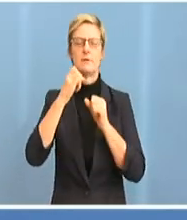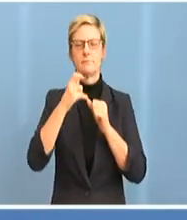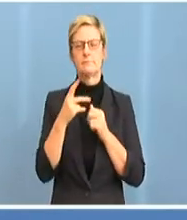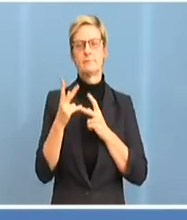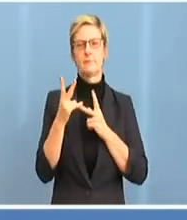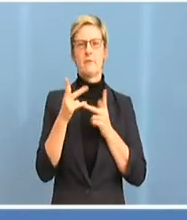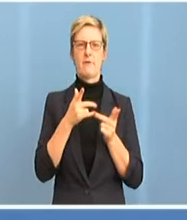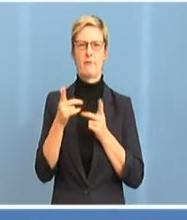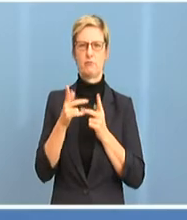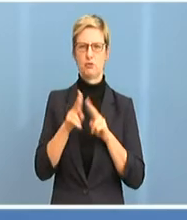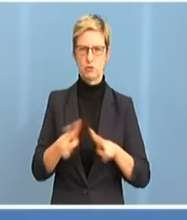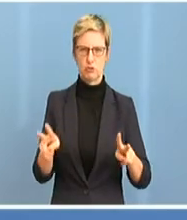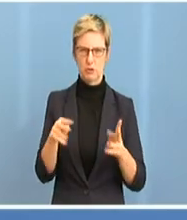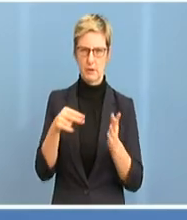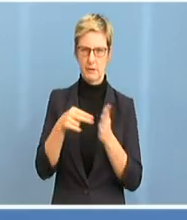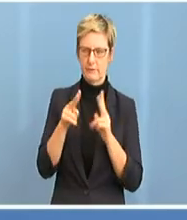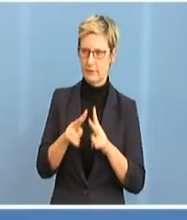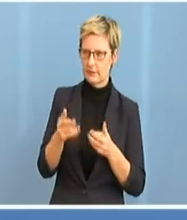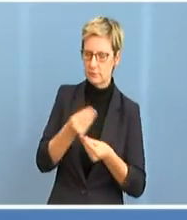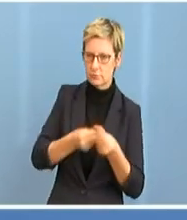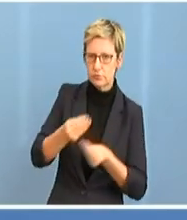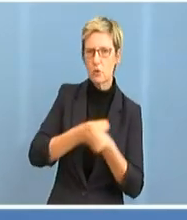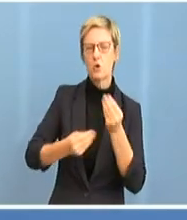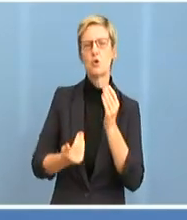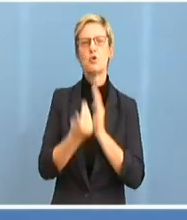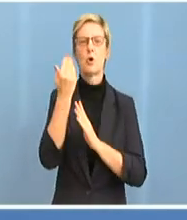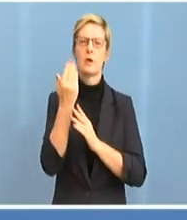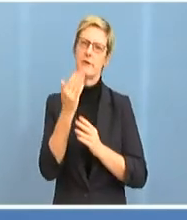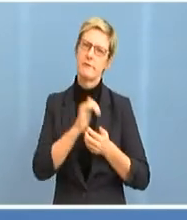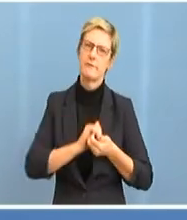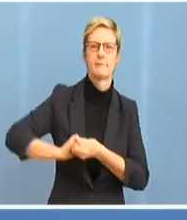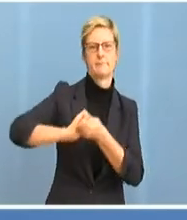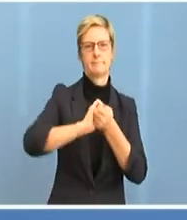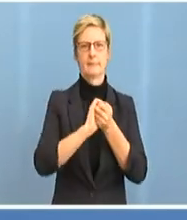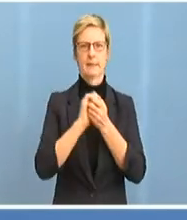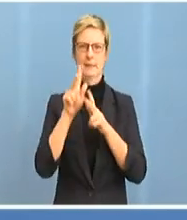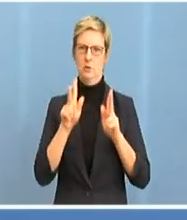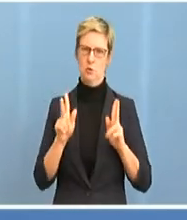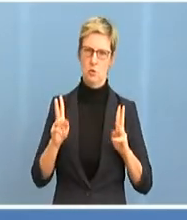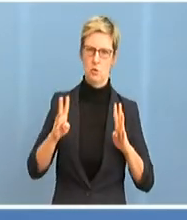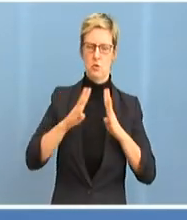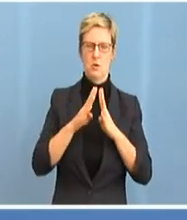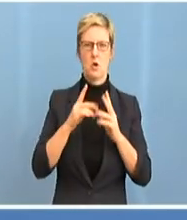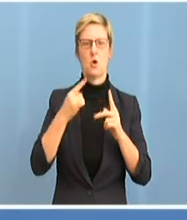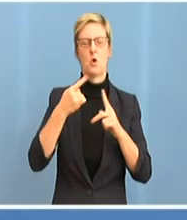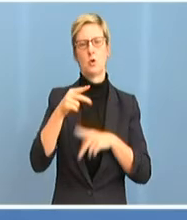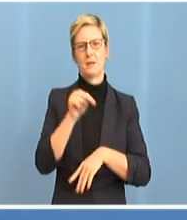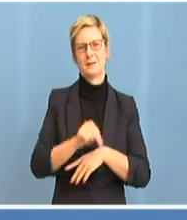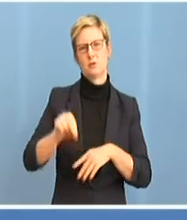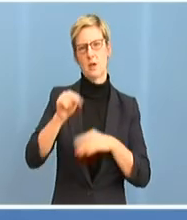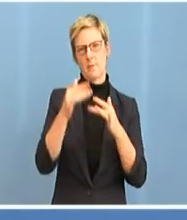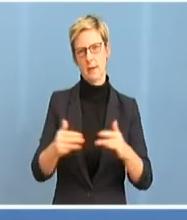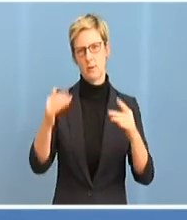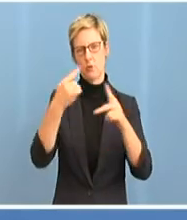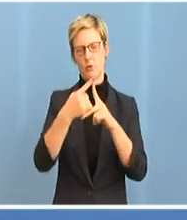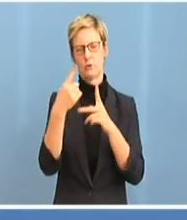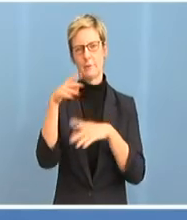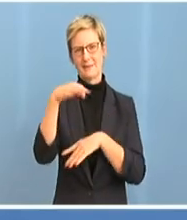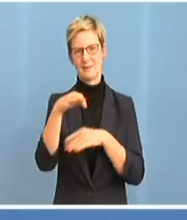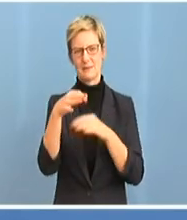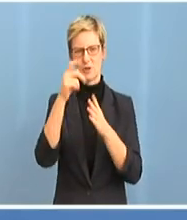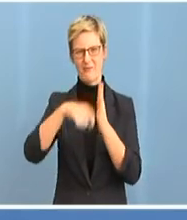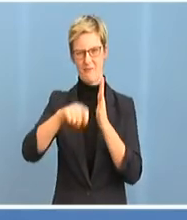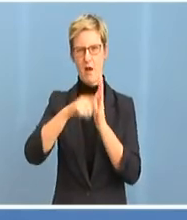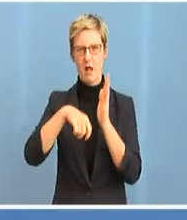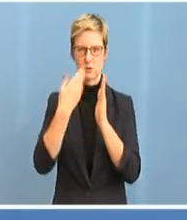Waffenstillstand, für die Verständigung, für eine neue, wiedervereinte Regierung sowie für nationale Parlaments- und Präsidentschaftswahlen.